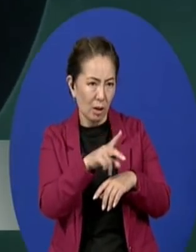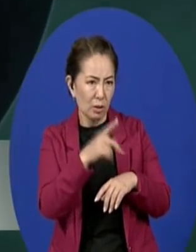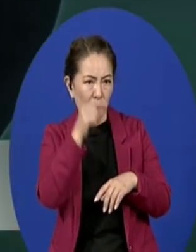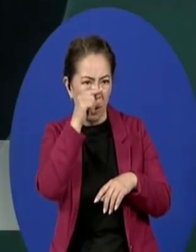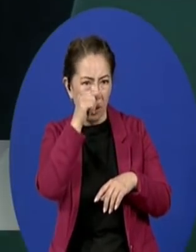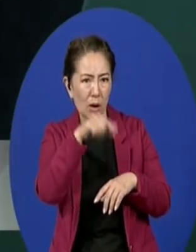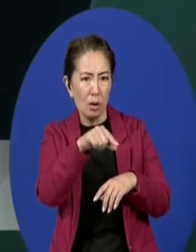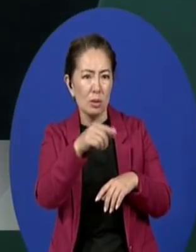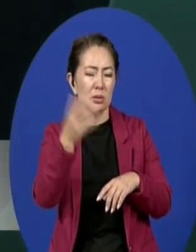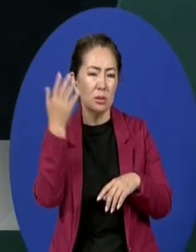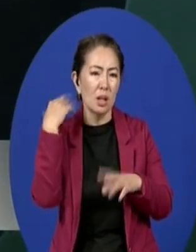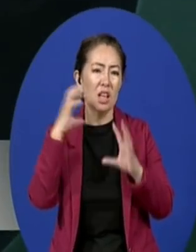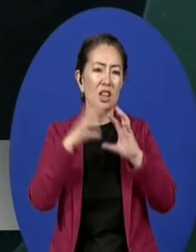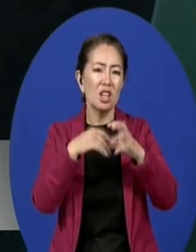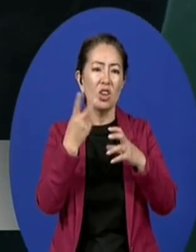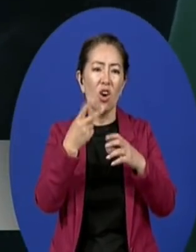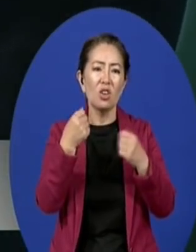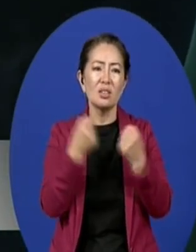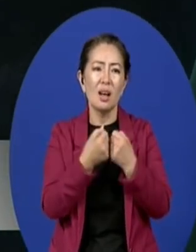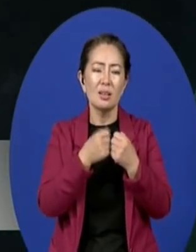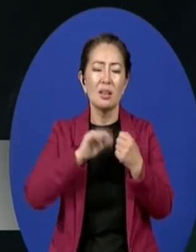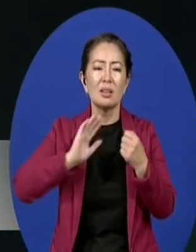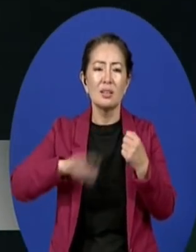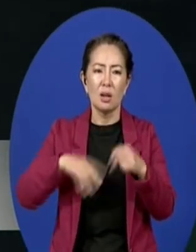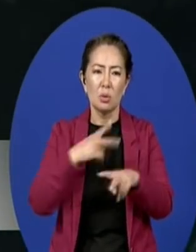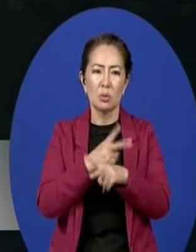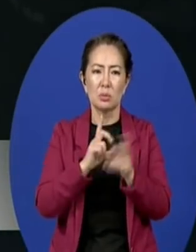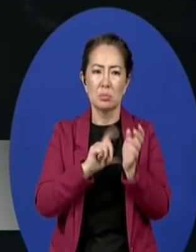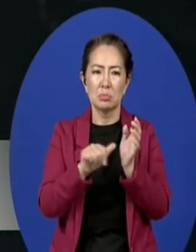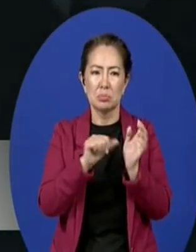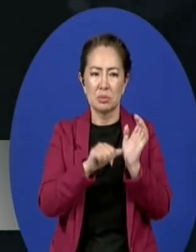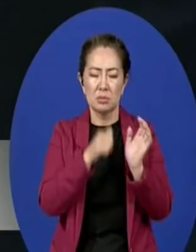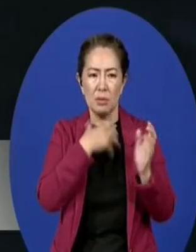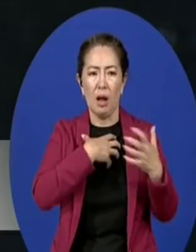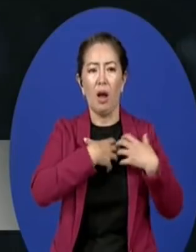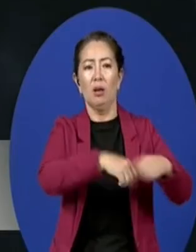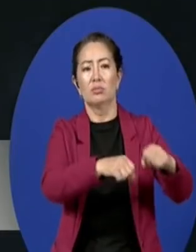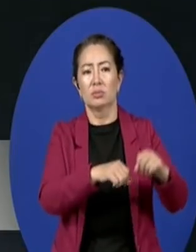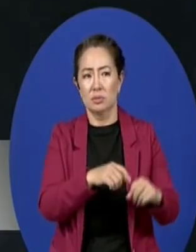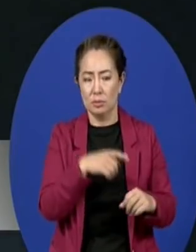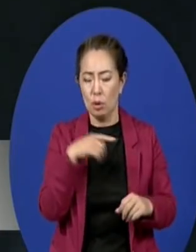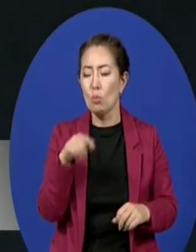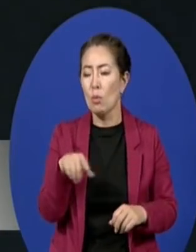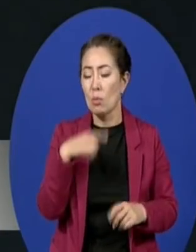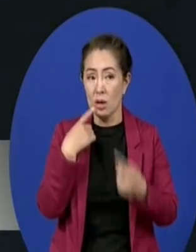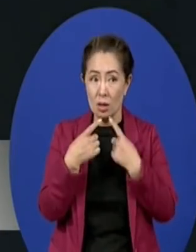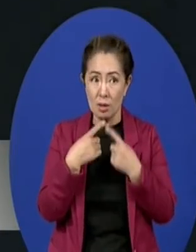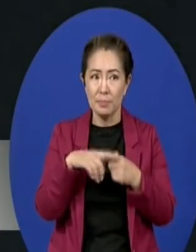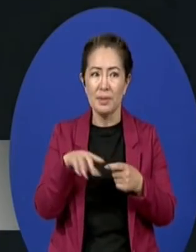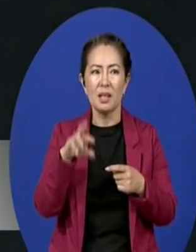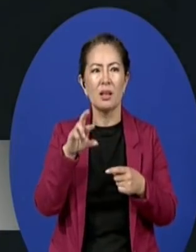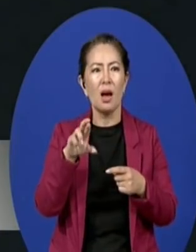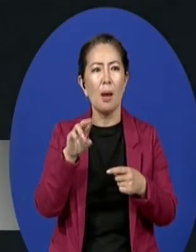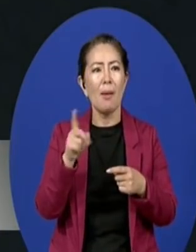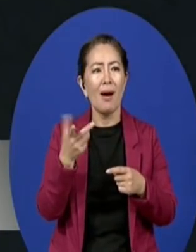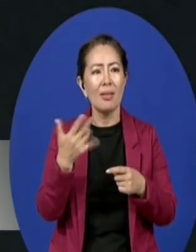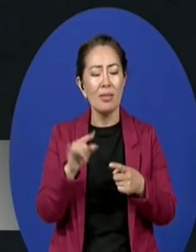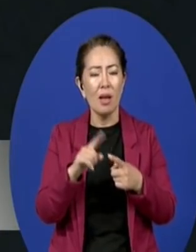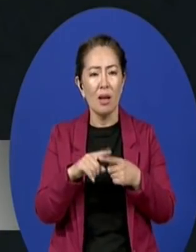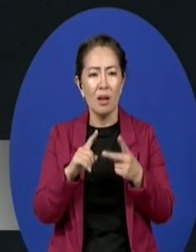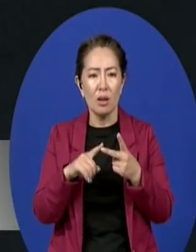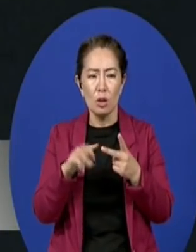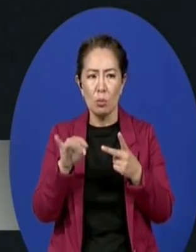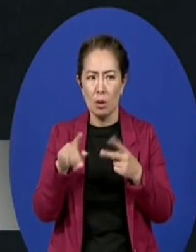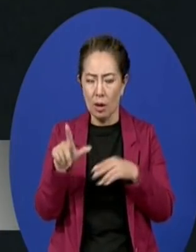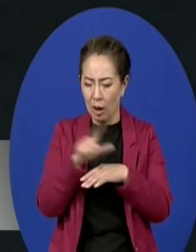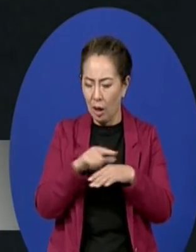зөвлөл холбоот улс дэлхийн 2-р дайны дараагаар хууль бусаар эзэмшилтэн авсан гэж үздэг юм. Ямада болон Моргулов нар